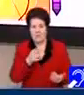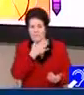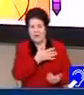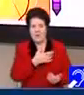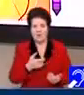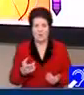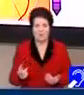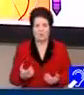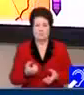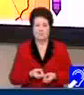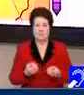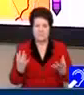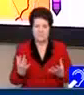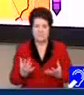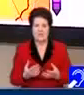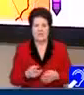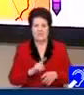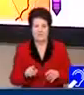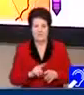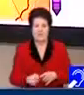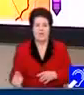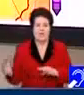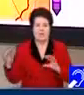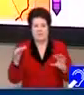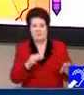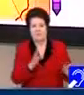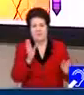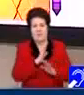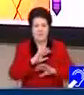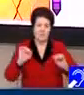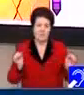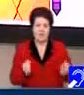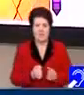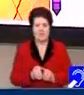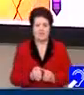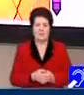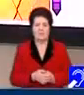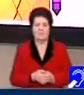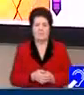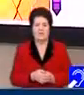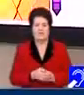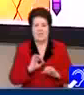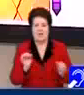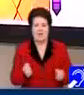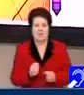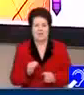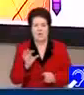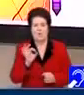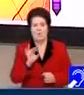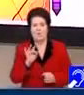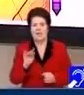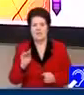parcursul următoarelor zile acesta se va intensifica și va aduce o masă de aer și mai rece, un aer de origine